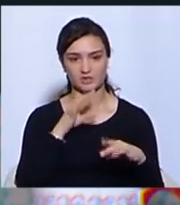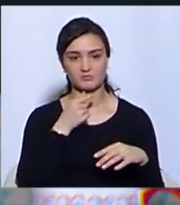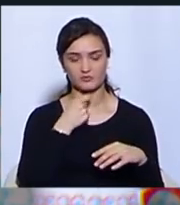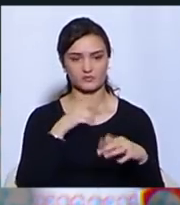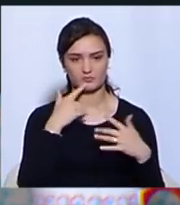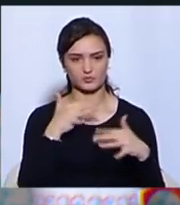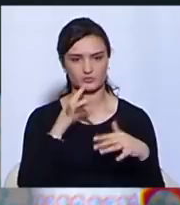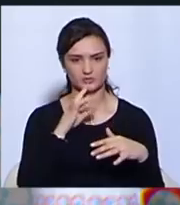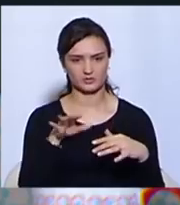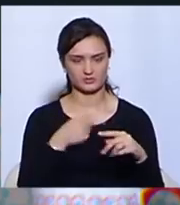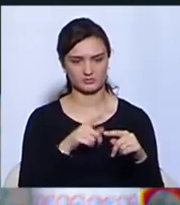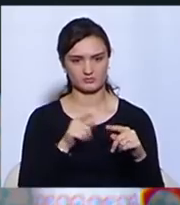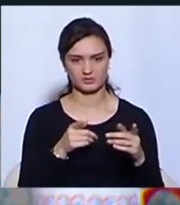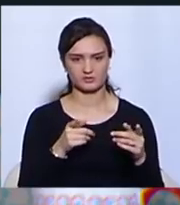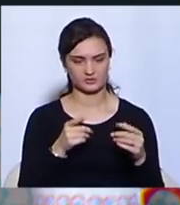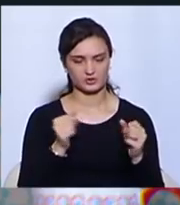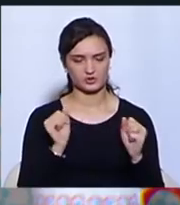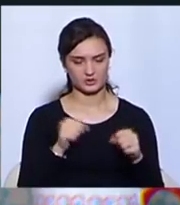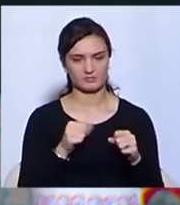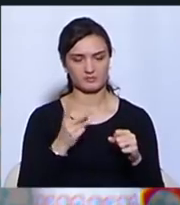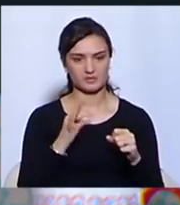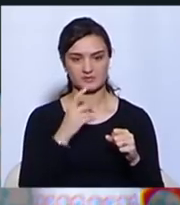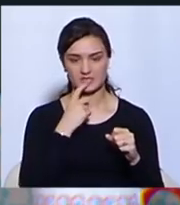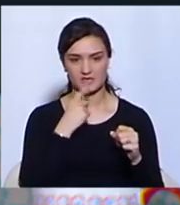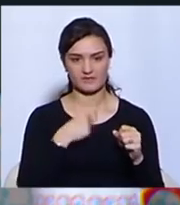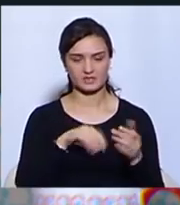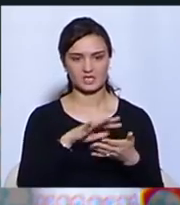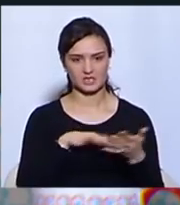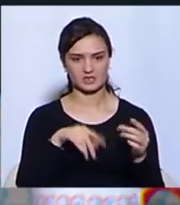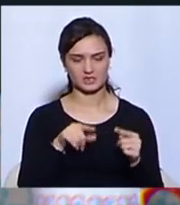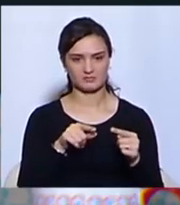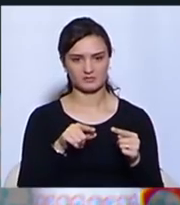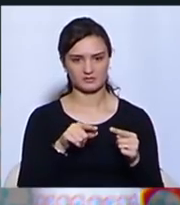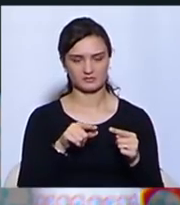მენსტრუაციული ფუნქცია და ნუ ამასთან ადაპტაცია შესაძლებელია. საკვერცხე აგრძელებს